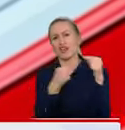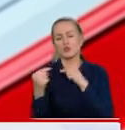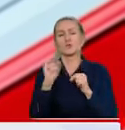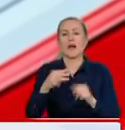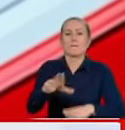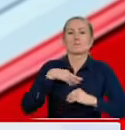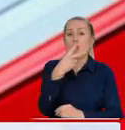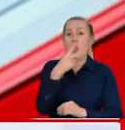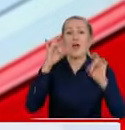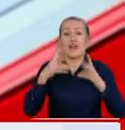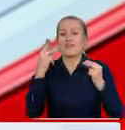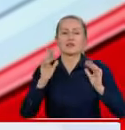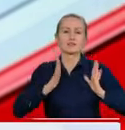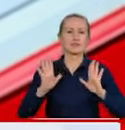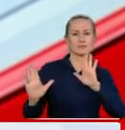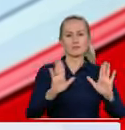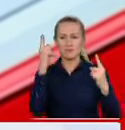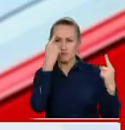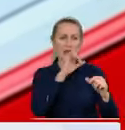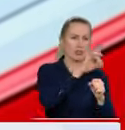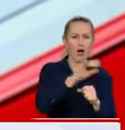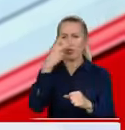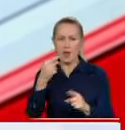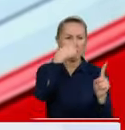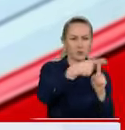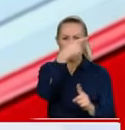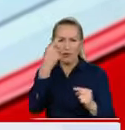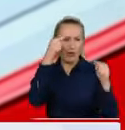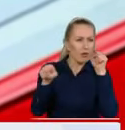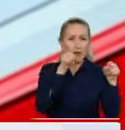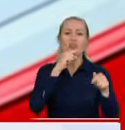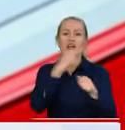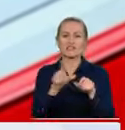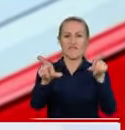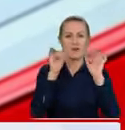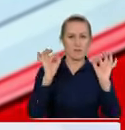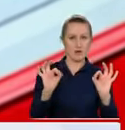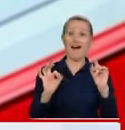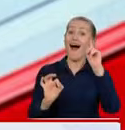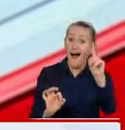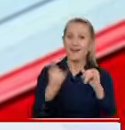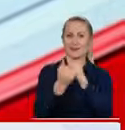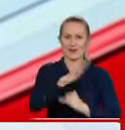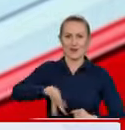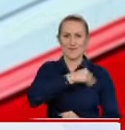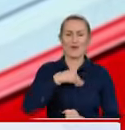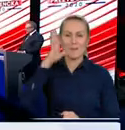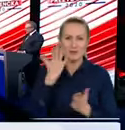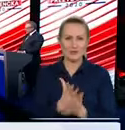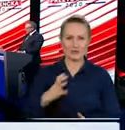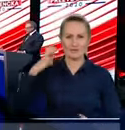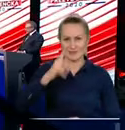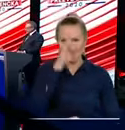Spokojnie rozważyć na chłodno wszystkie za i przeciw i podjąć odpowiednią decyzję. Ale wtedy, kiedy Polacy będą wreszcie zamożnym